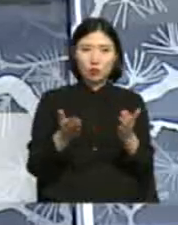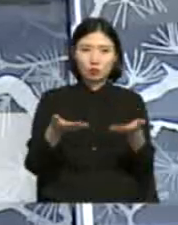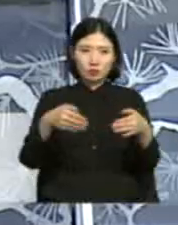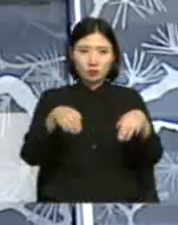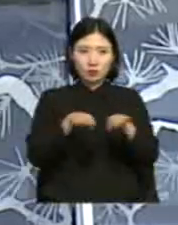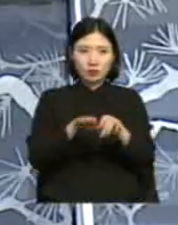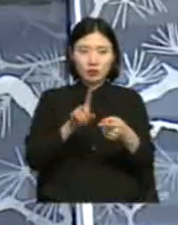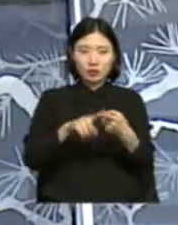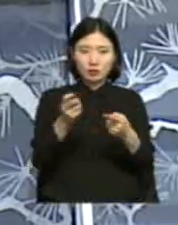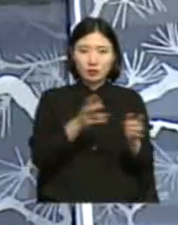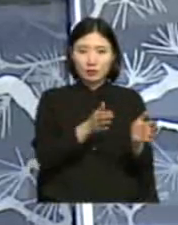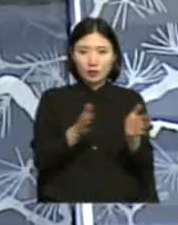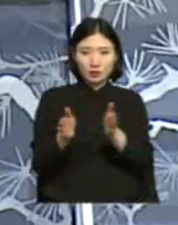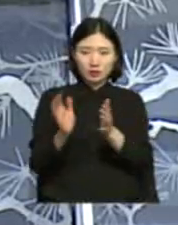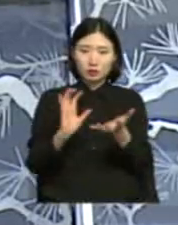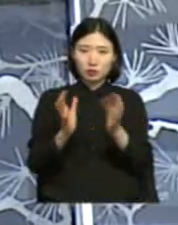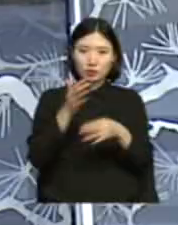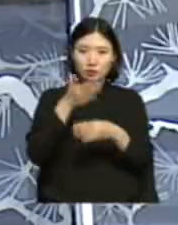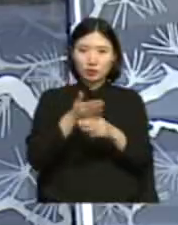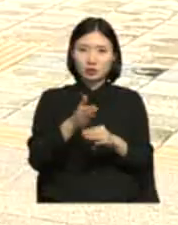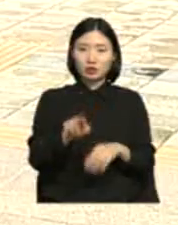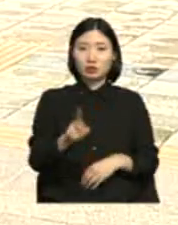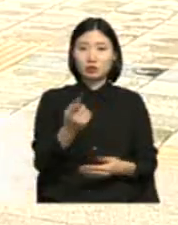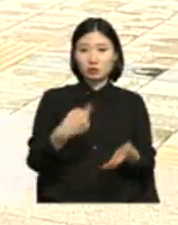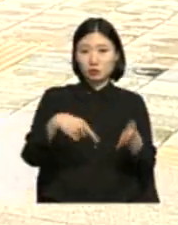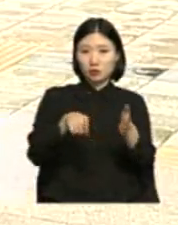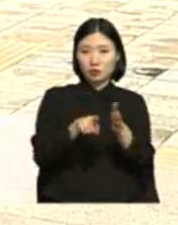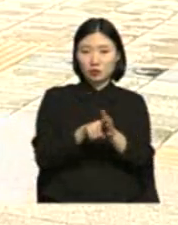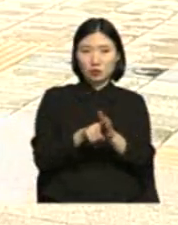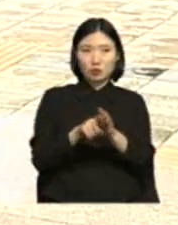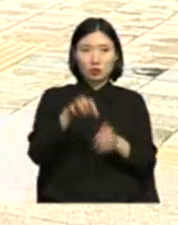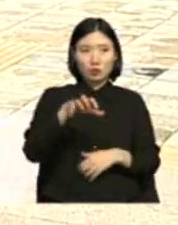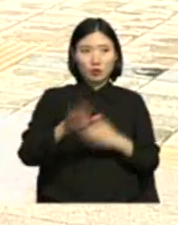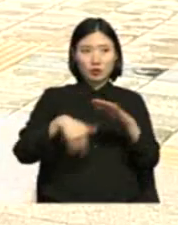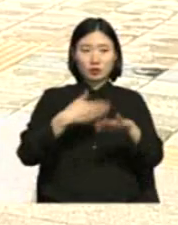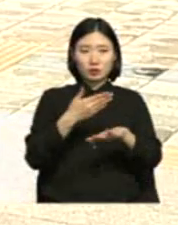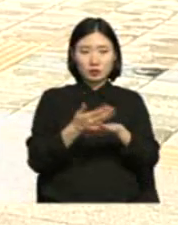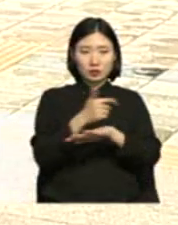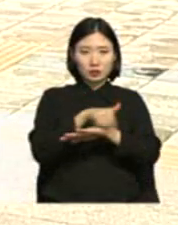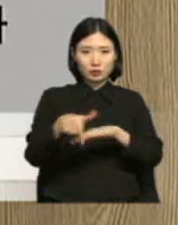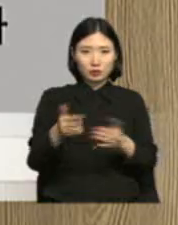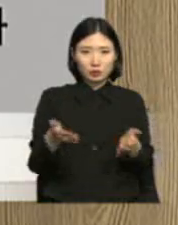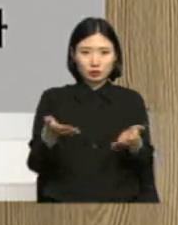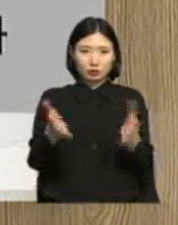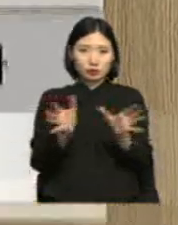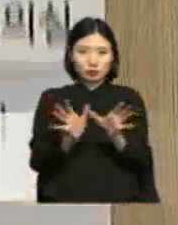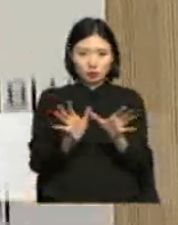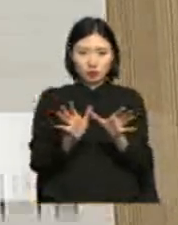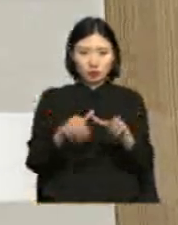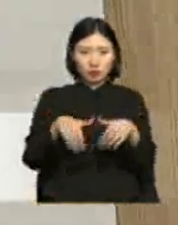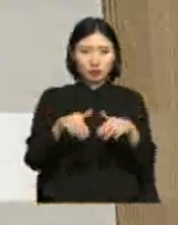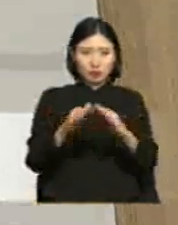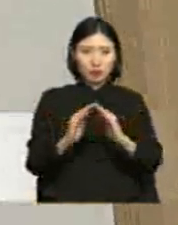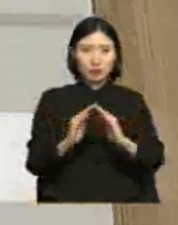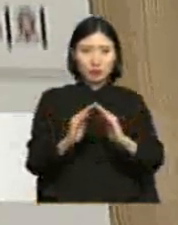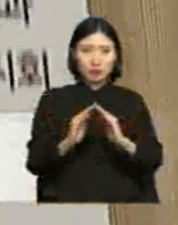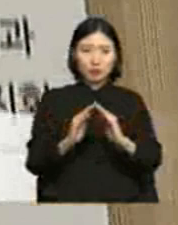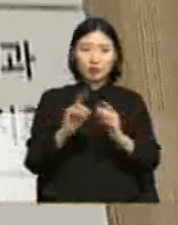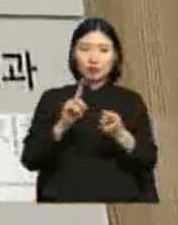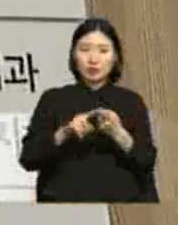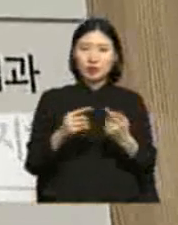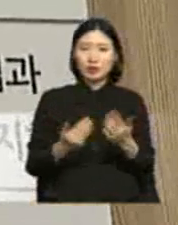이루어지고 있습니다. 중구는 이를 위해 공간혁신기획국을 신설하고 경제개발공사를 설립해